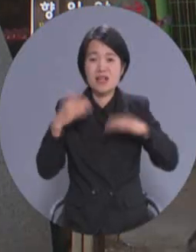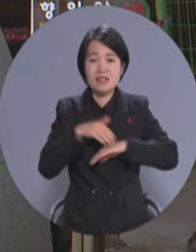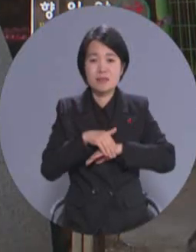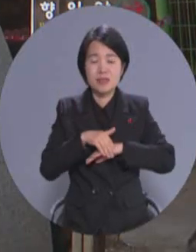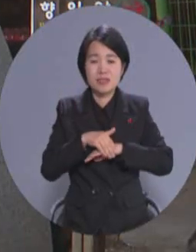열립니다